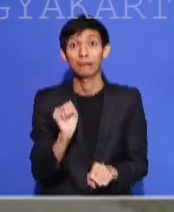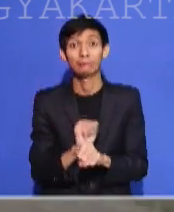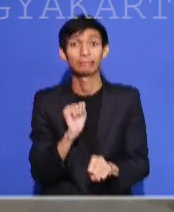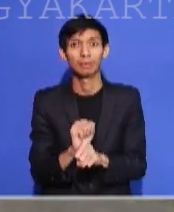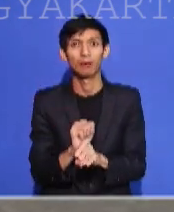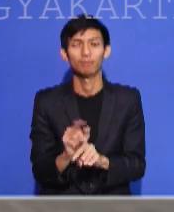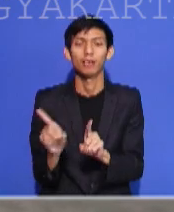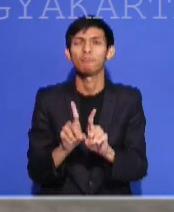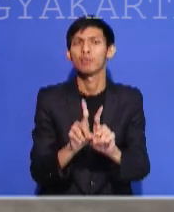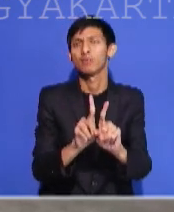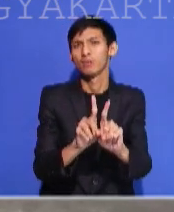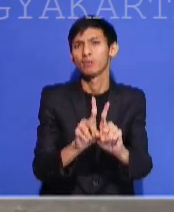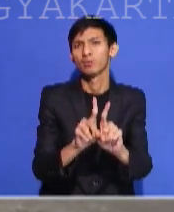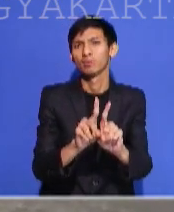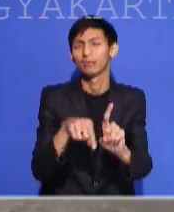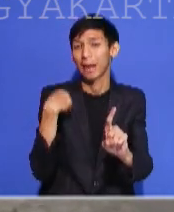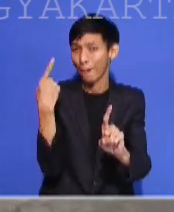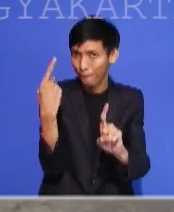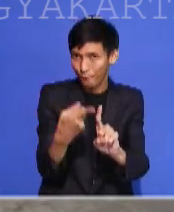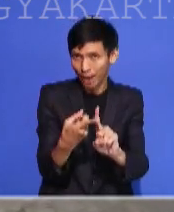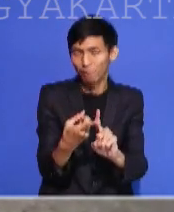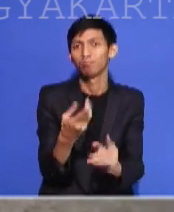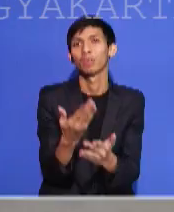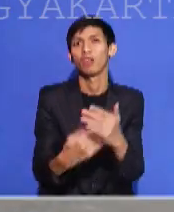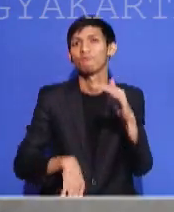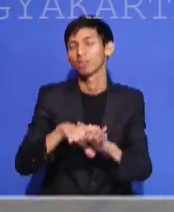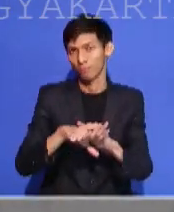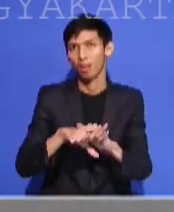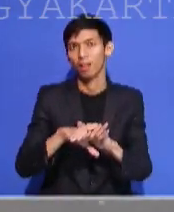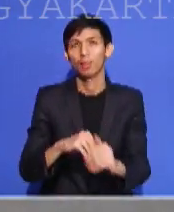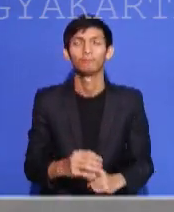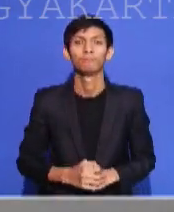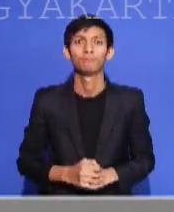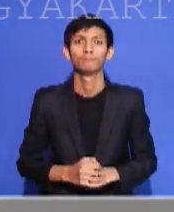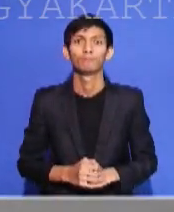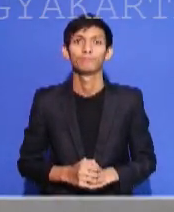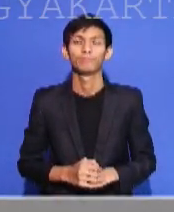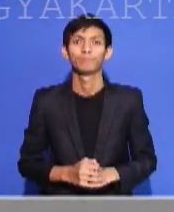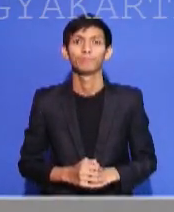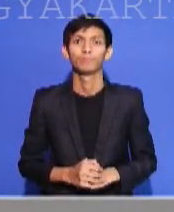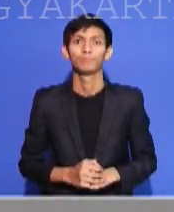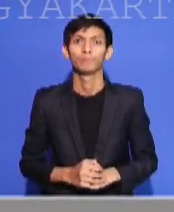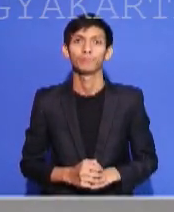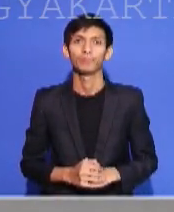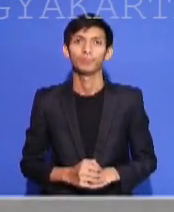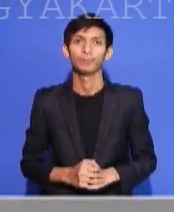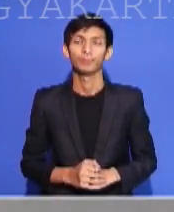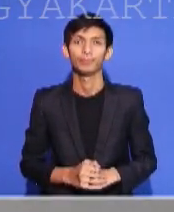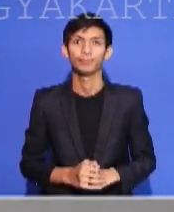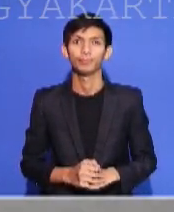sidang gugatan sampai tuttutan mereka dipenuhi Agung Nugroho dan Arif heriawan melaporkan